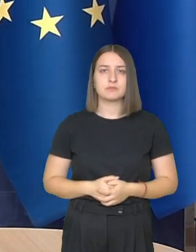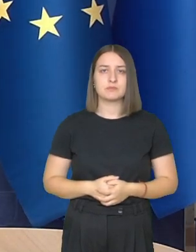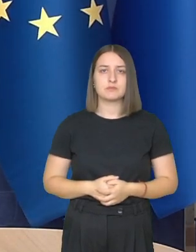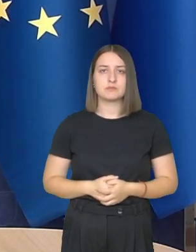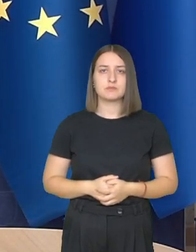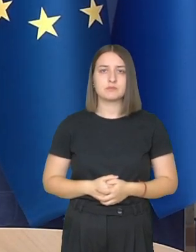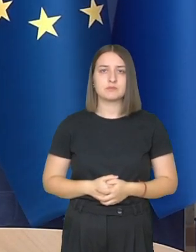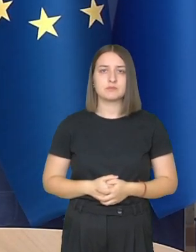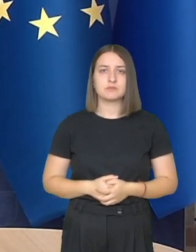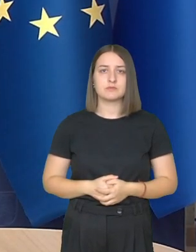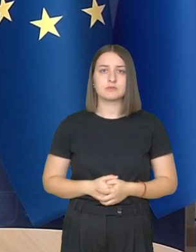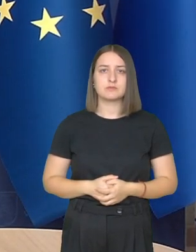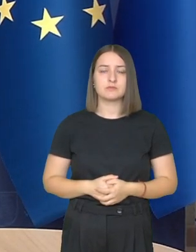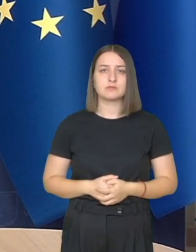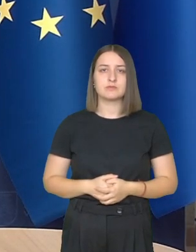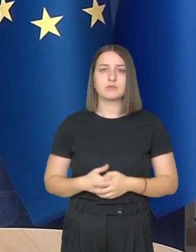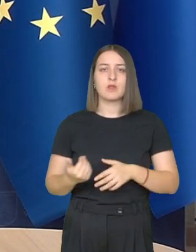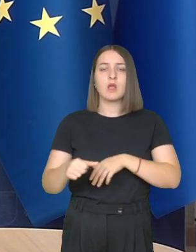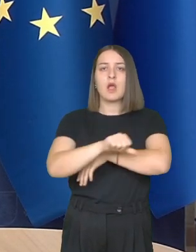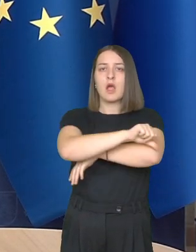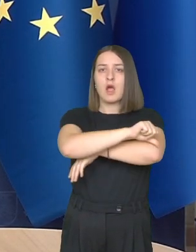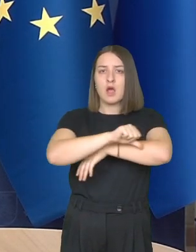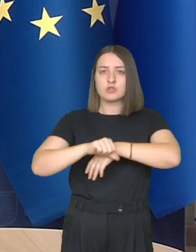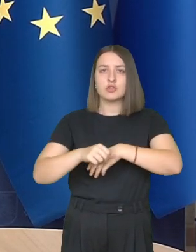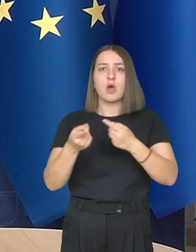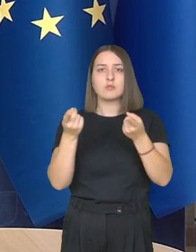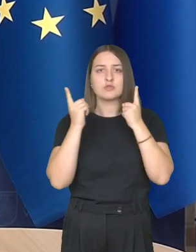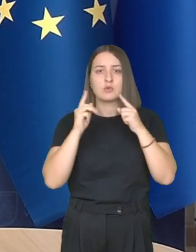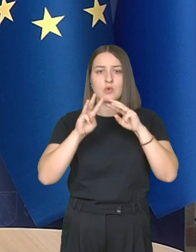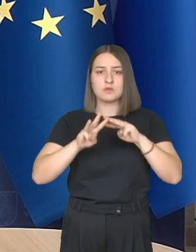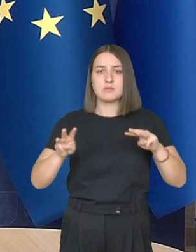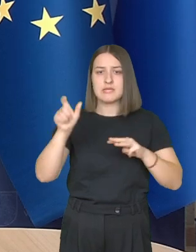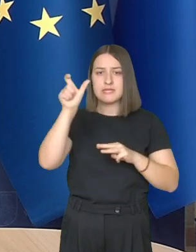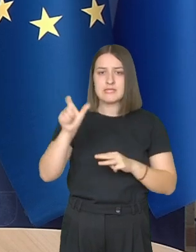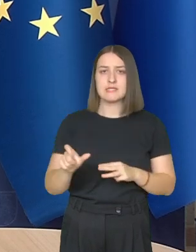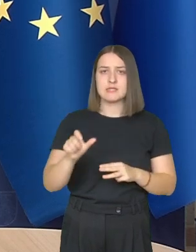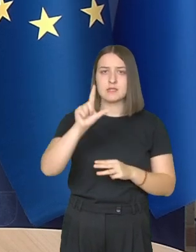obraaną krašto apsaugos ministrą lauryną kaščiūną